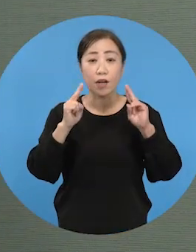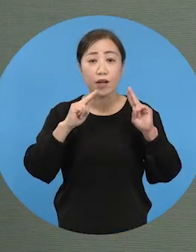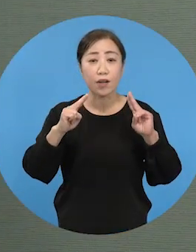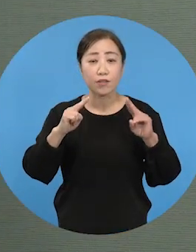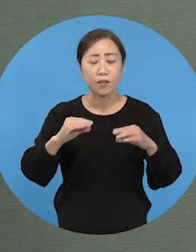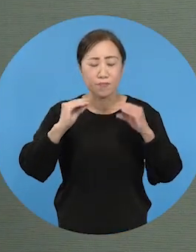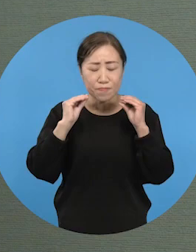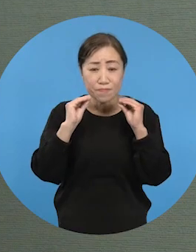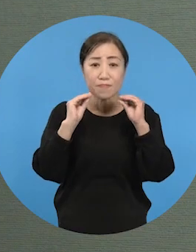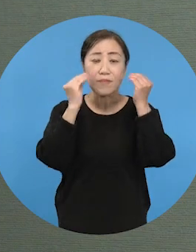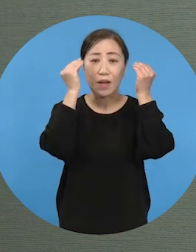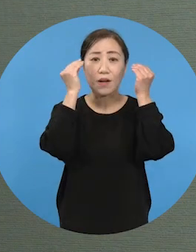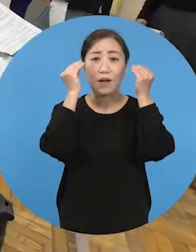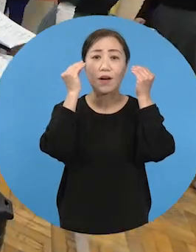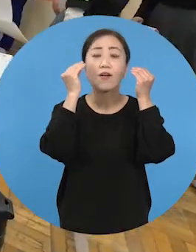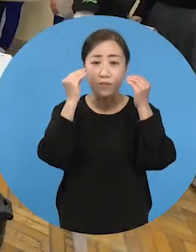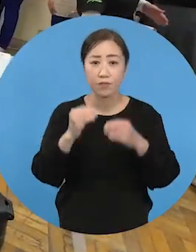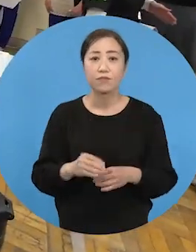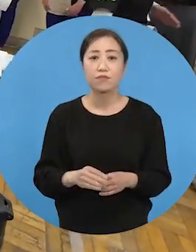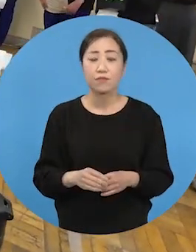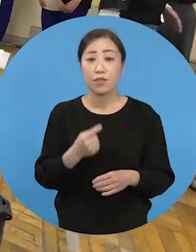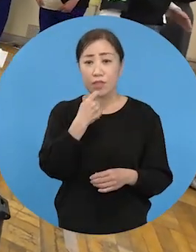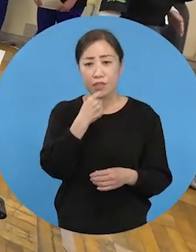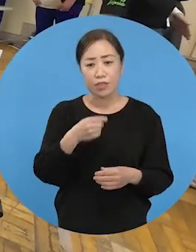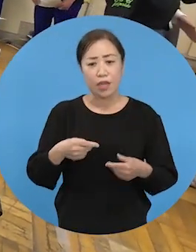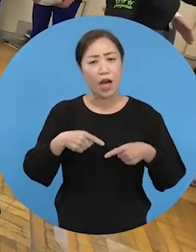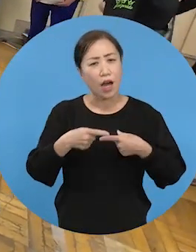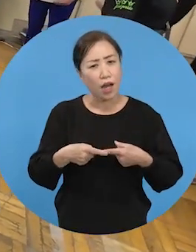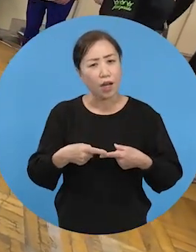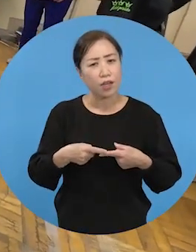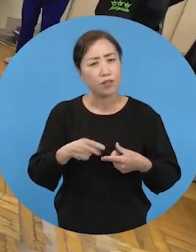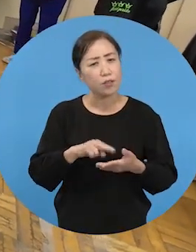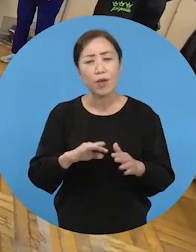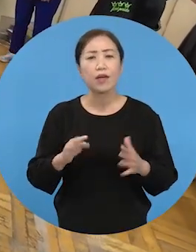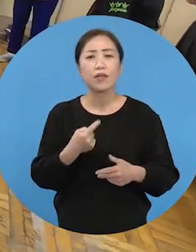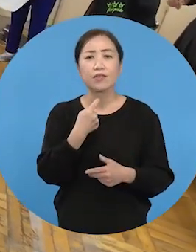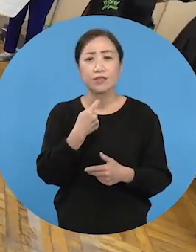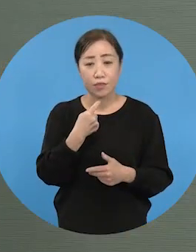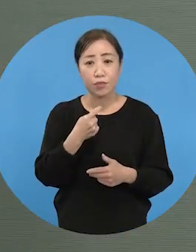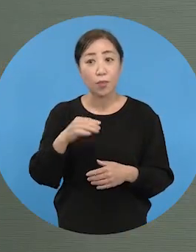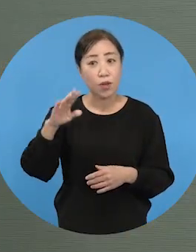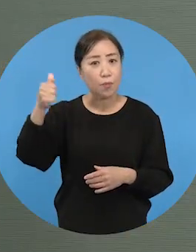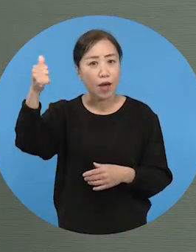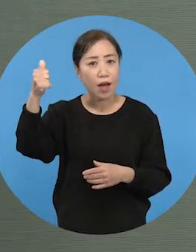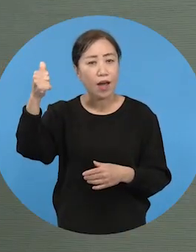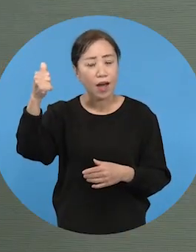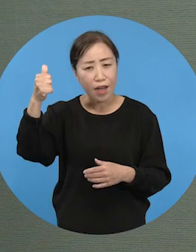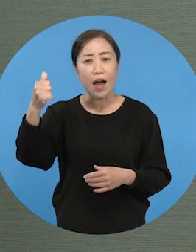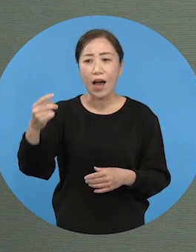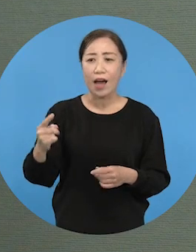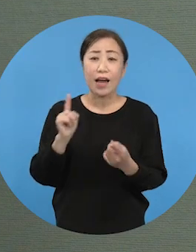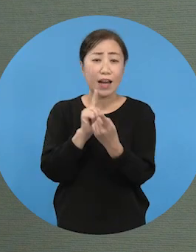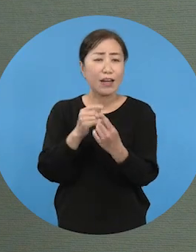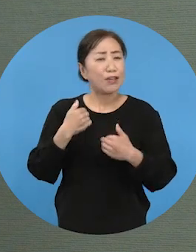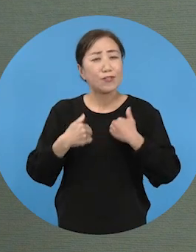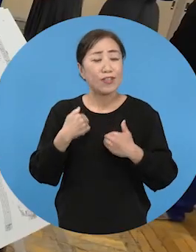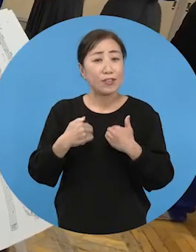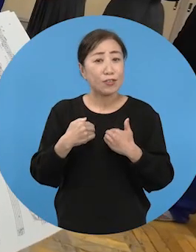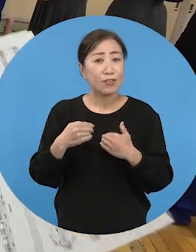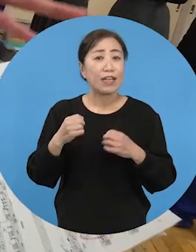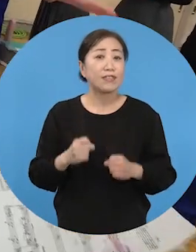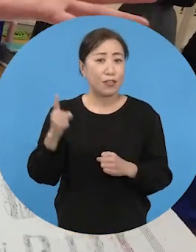圧倒されたのと、そのまだ入るかも決めてない私のためにすんごい喜んでくれた先輩が一人